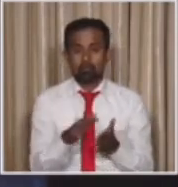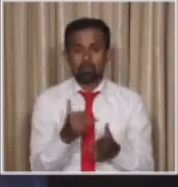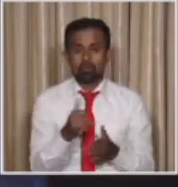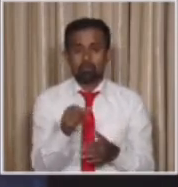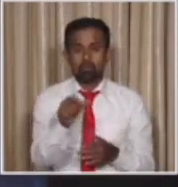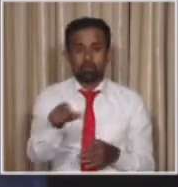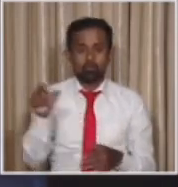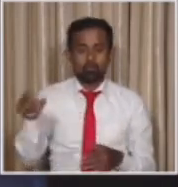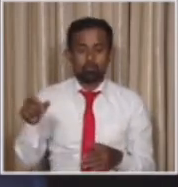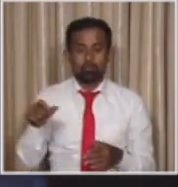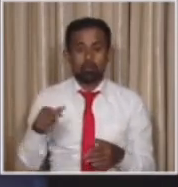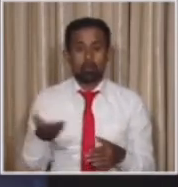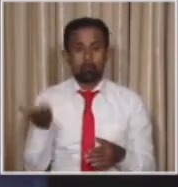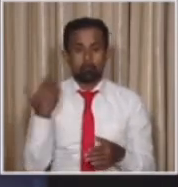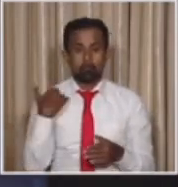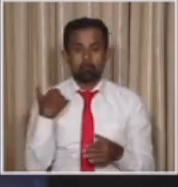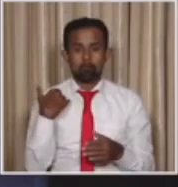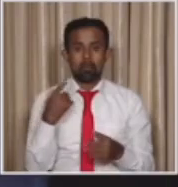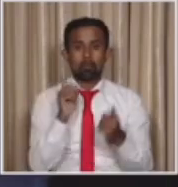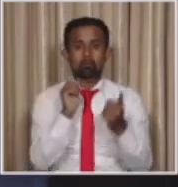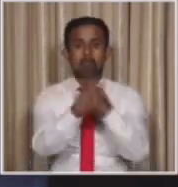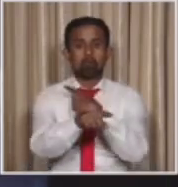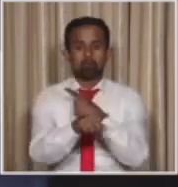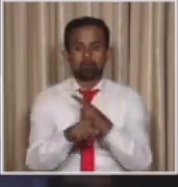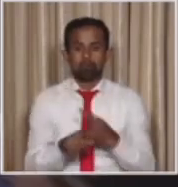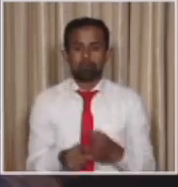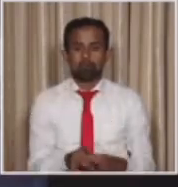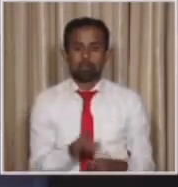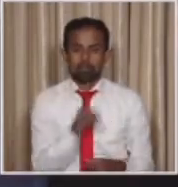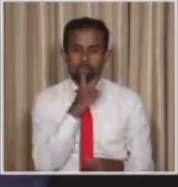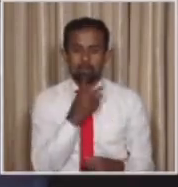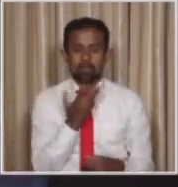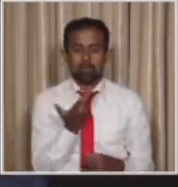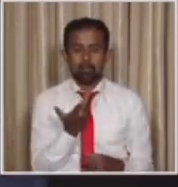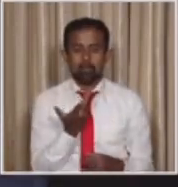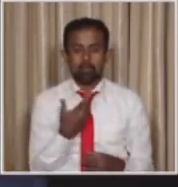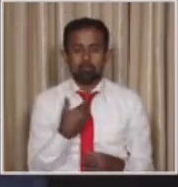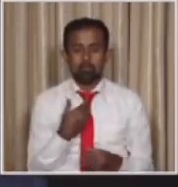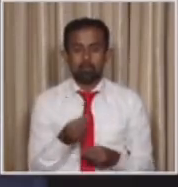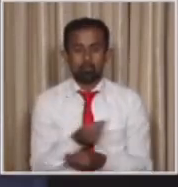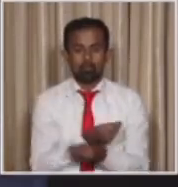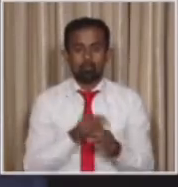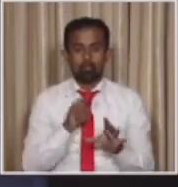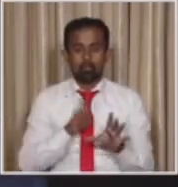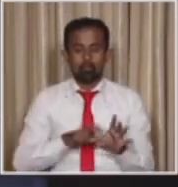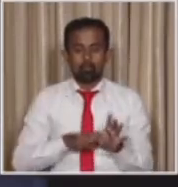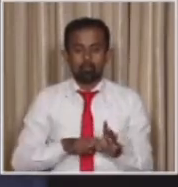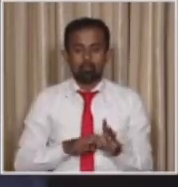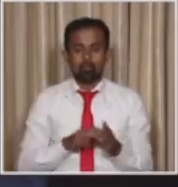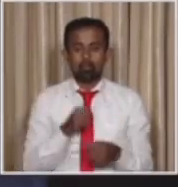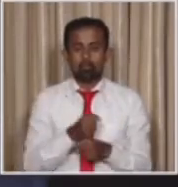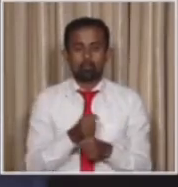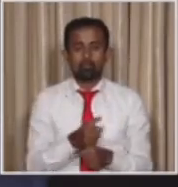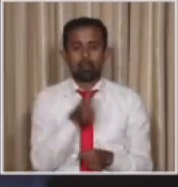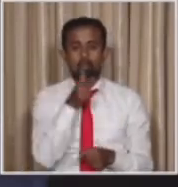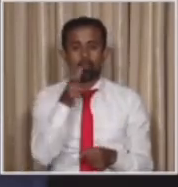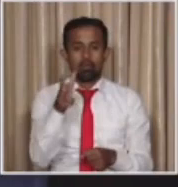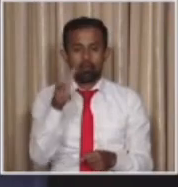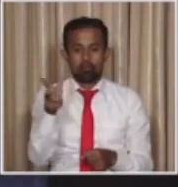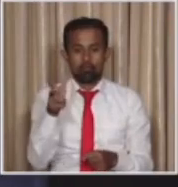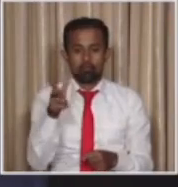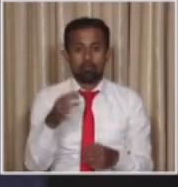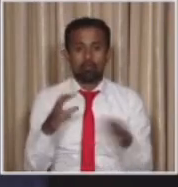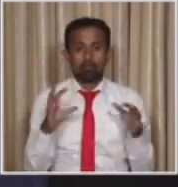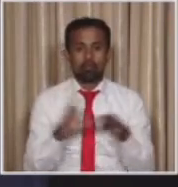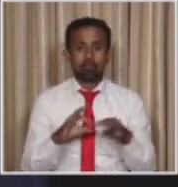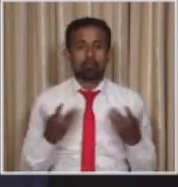සමහරුද විය මේ පැත්තේ විල්ලාජ අර පැත්තට බලනෝ දැන් විලිලැජ්ජාව නැතුව මේ අපේ ආසන්න පුටුවල ඉඳගෙන දැන් ආණ්ඩුවට වරිනා. මොකද එයාලා මේකට